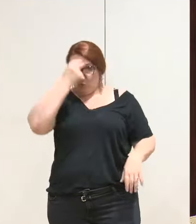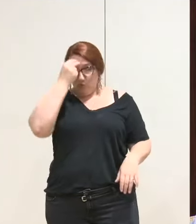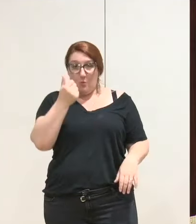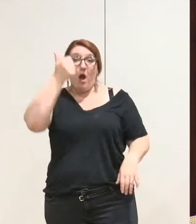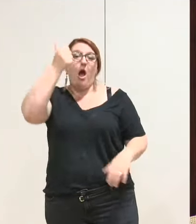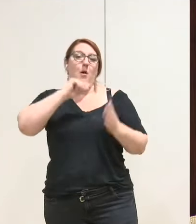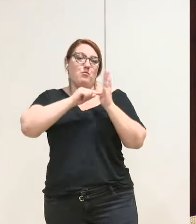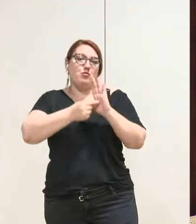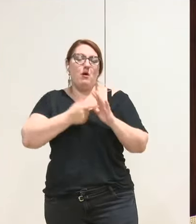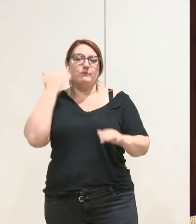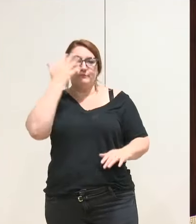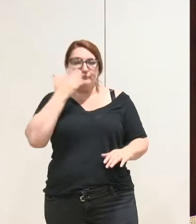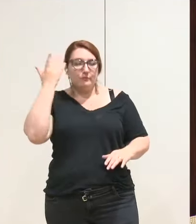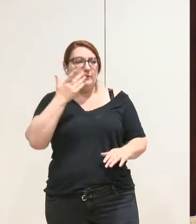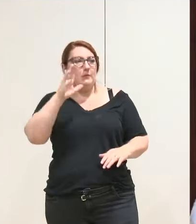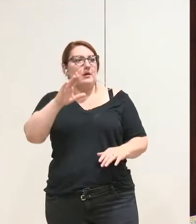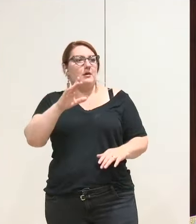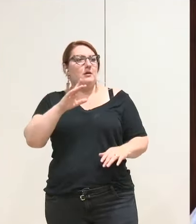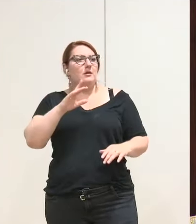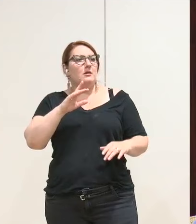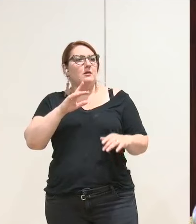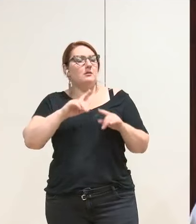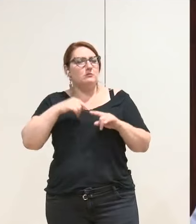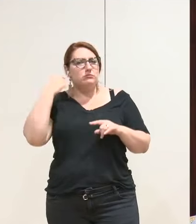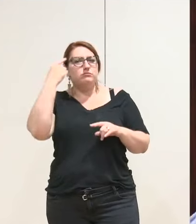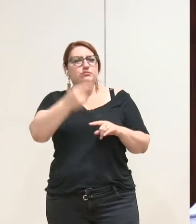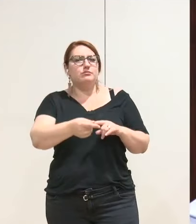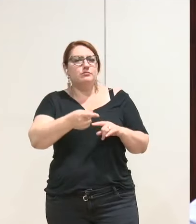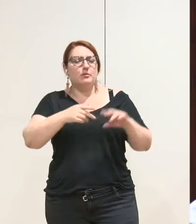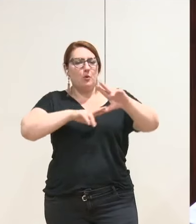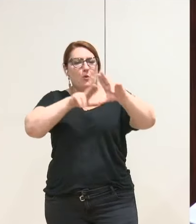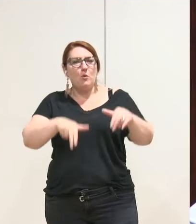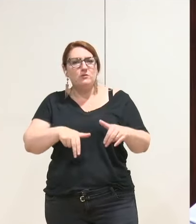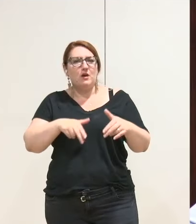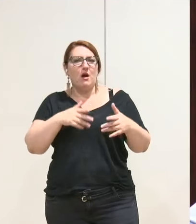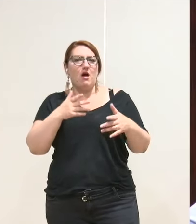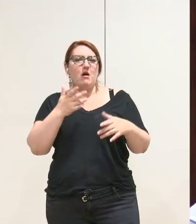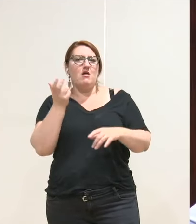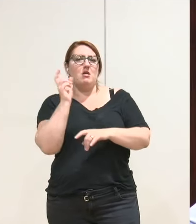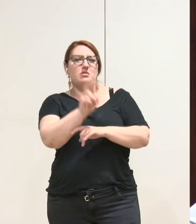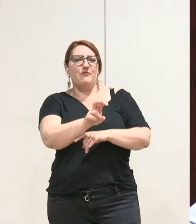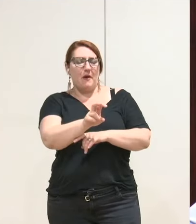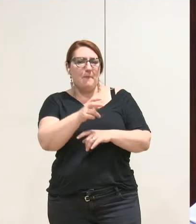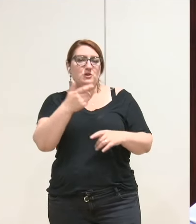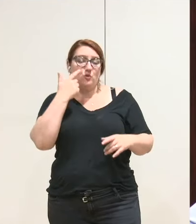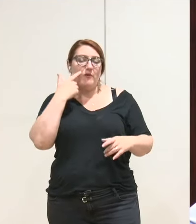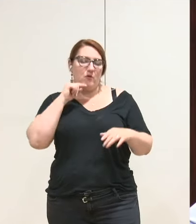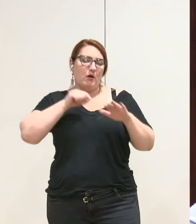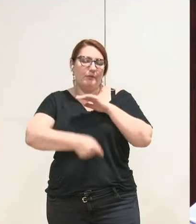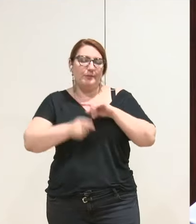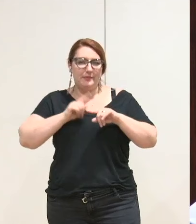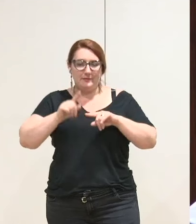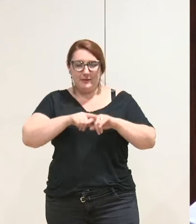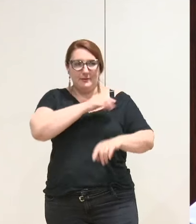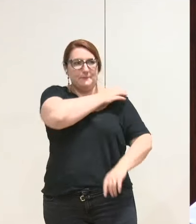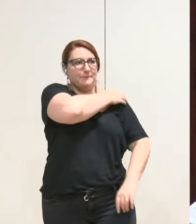mais je le redirai plus en détail quand nous reviendrons justement sur le contrat d'affermage lorsque nous avions eu la mission la